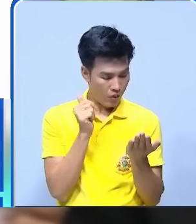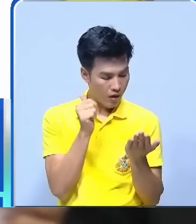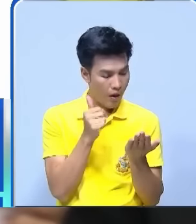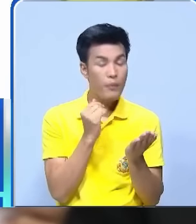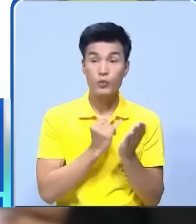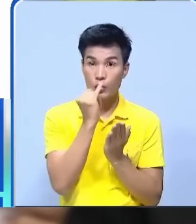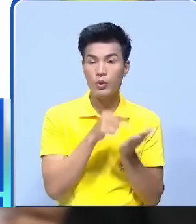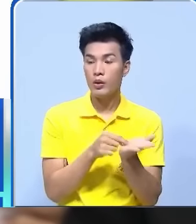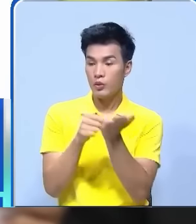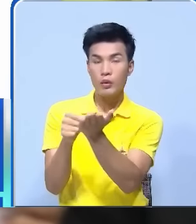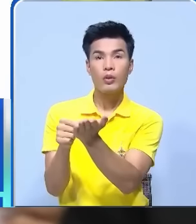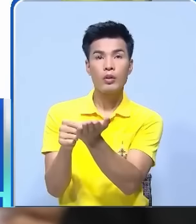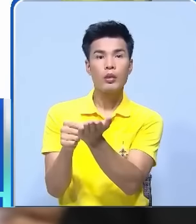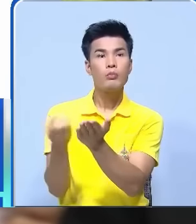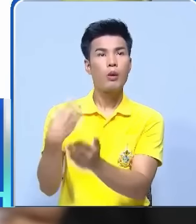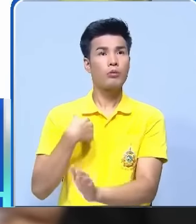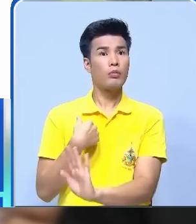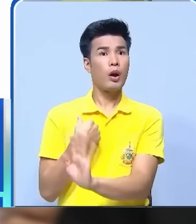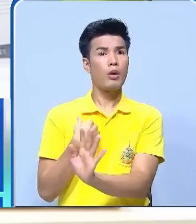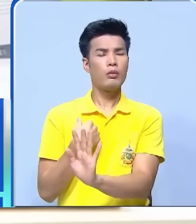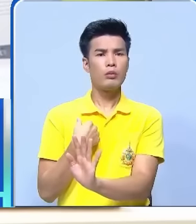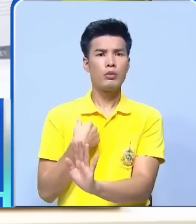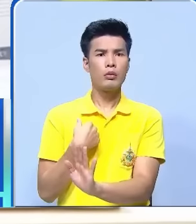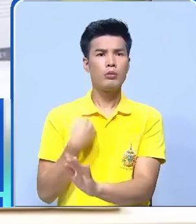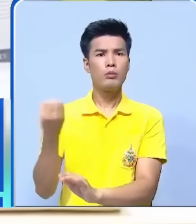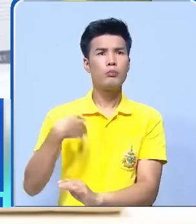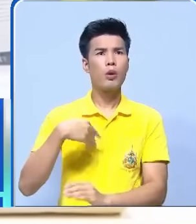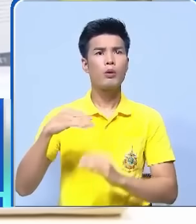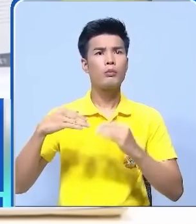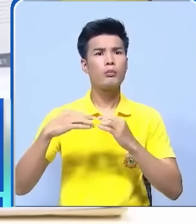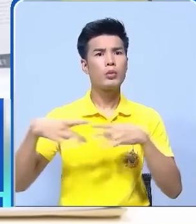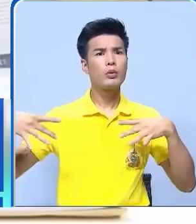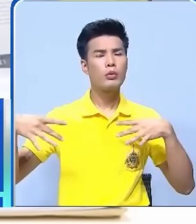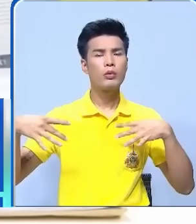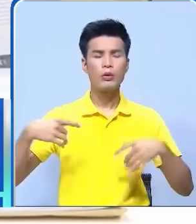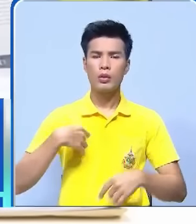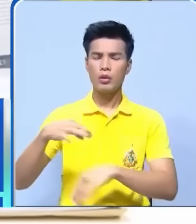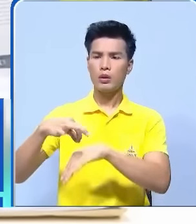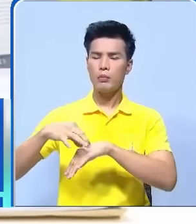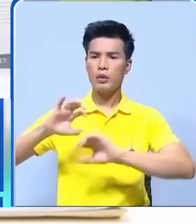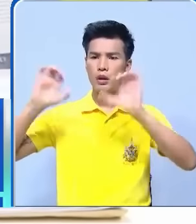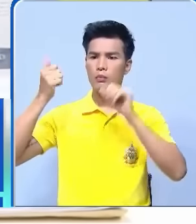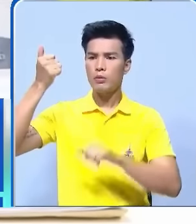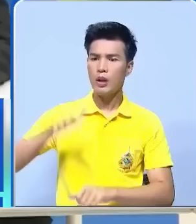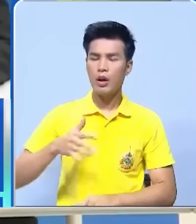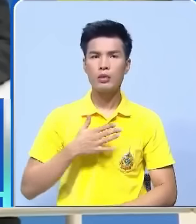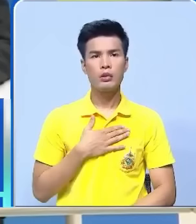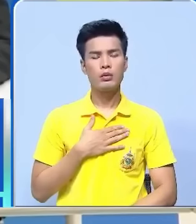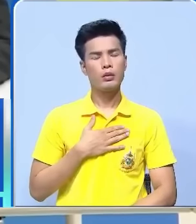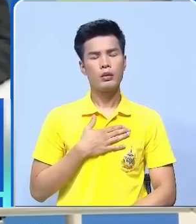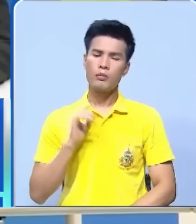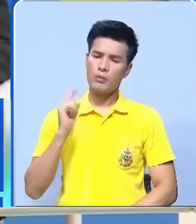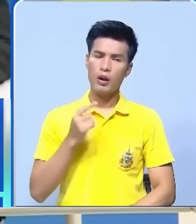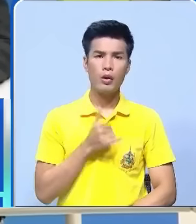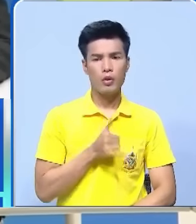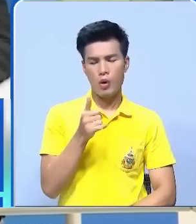ส่งยื่นกลับไปยังบ่ายเบี่ยงเลยบอกยังไงก็ไม่สามารถจะบรรจุให้รับราชการในตำแหน่งนี้ได้ตัวเองก็เลยเดินทางไปที่กรมราชทัณฑ์ไป